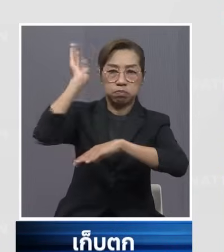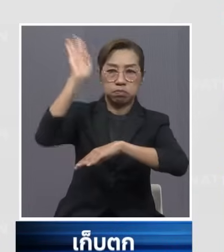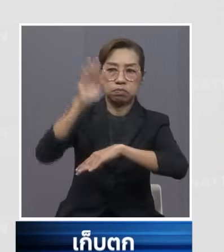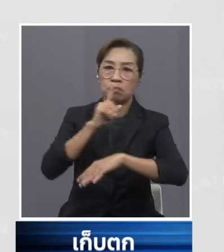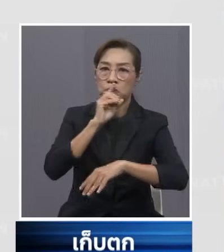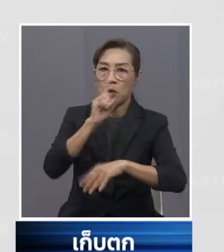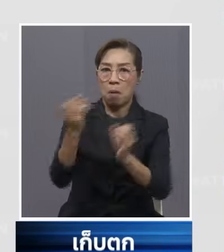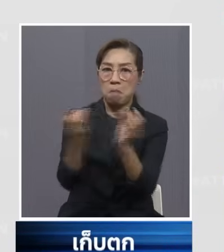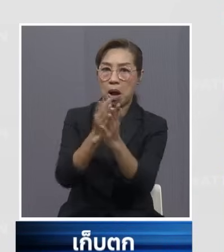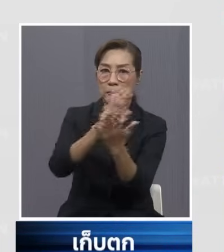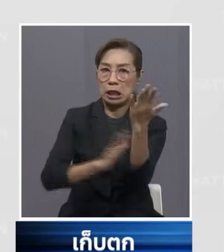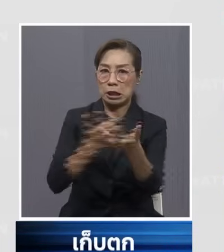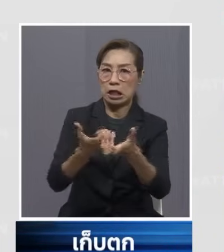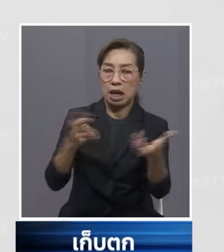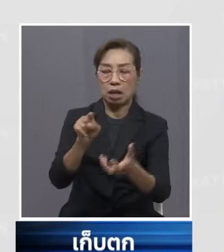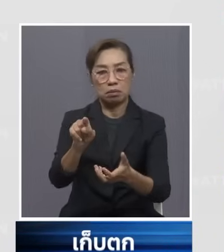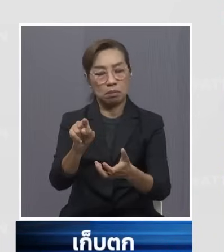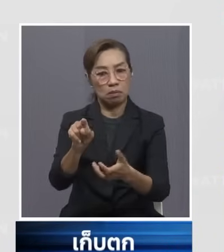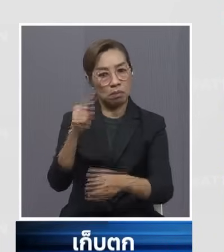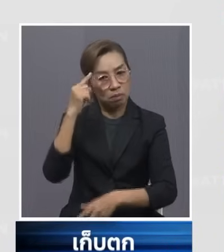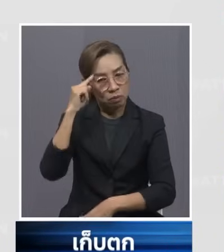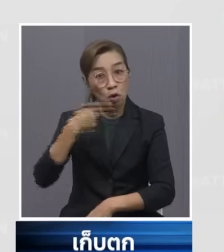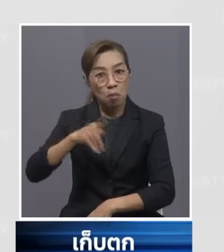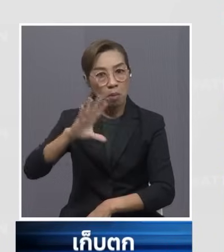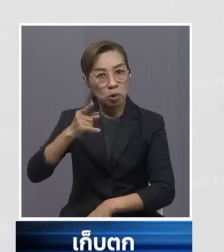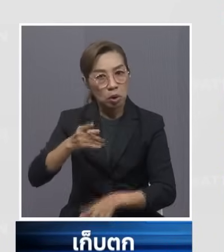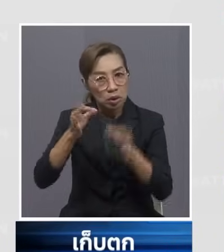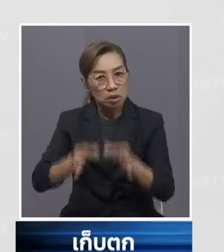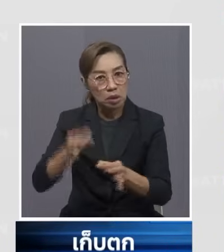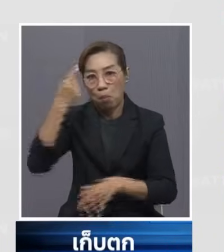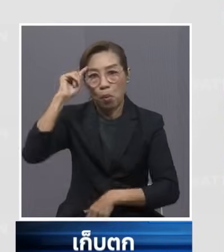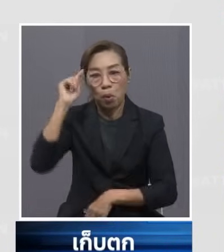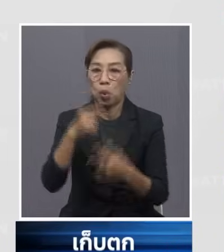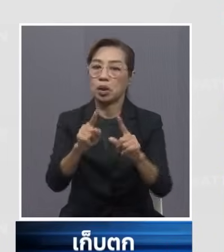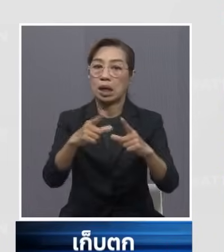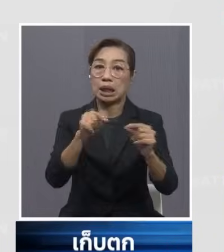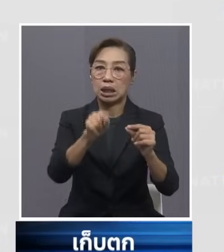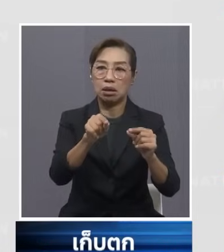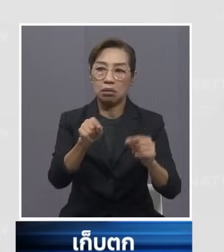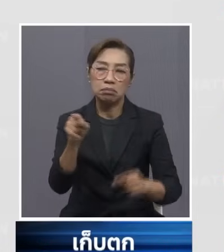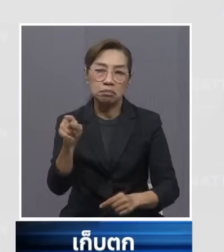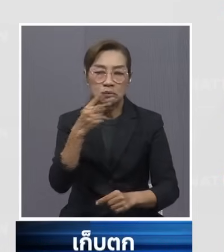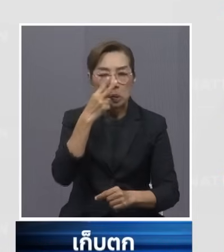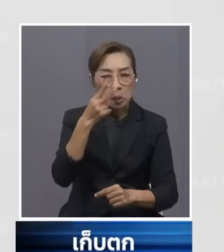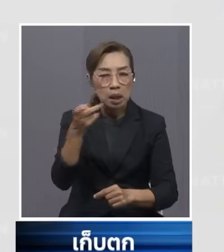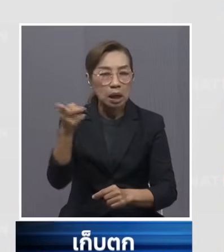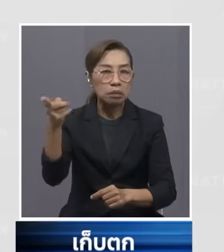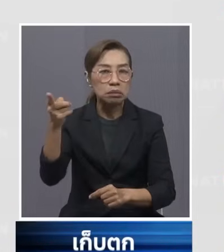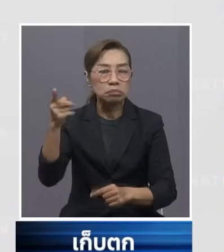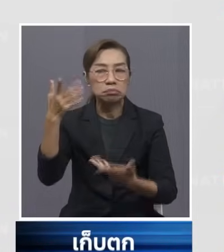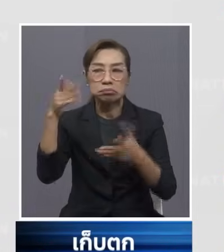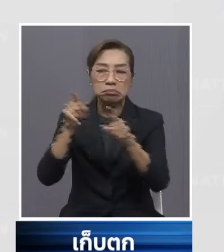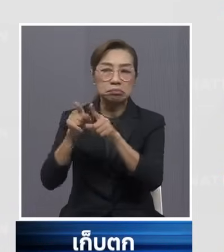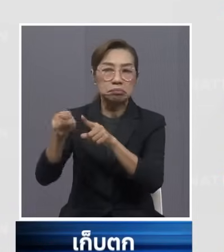แบ่งแยกประเทศคดีนี้ไม่ชัดนะครับว่าปปชลงมติแล้วหรือยังแต่เป็นคดีที่ถือว่ามูลความผิดไม่น่าจะร้ายแรงอะไรมาก